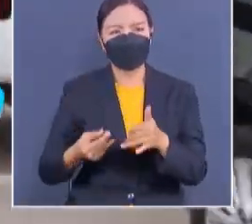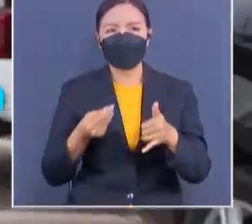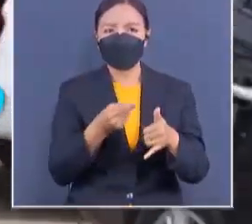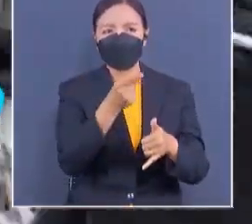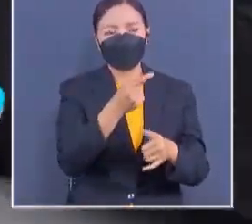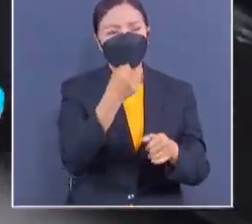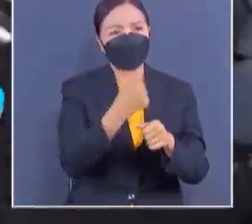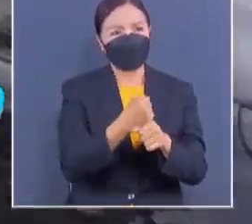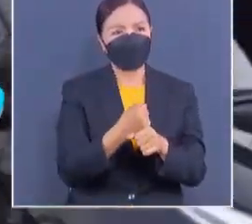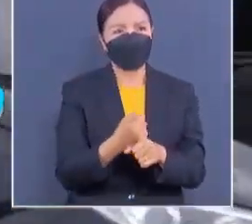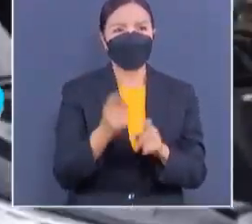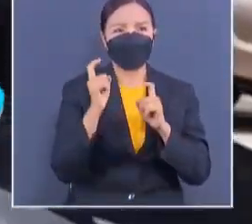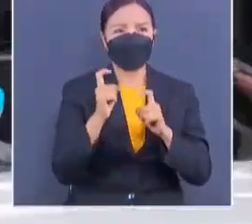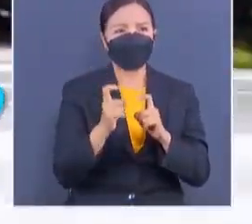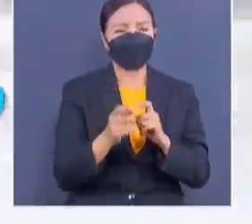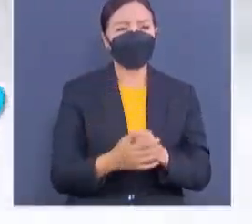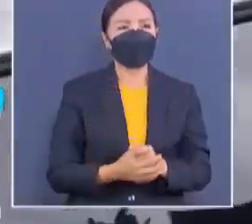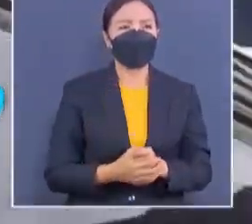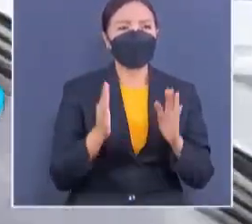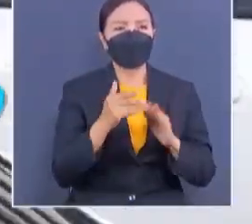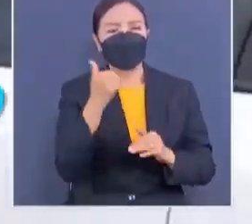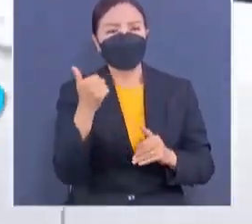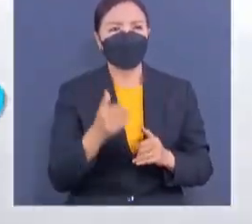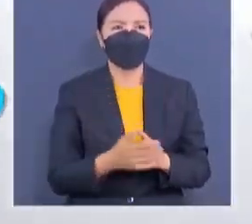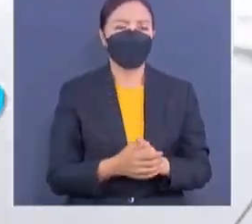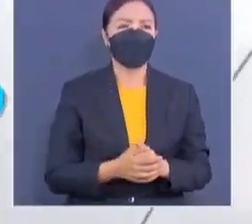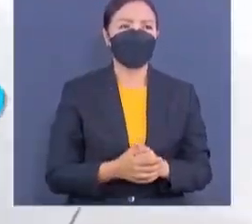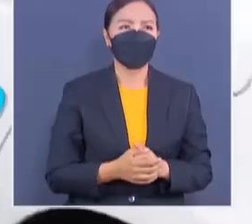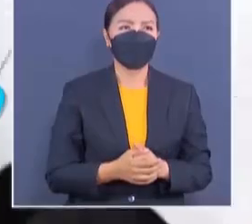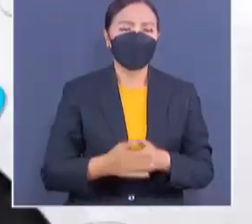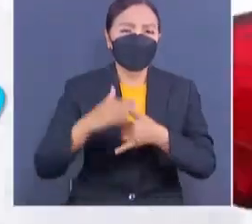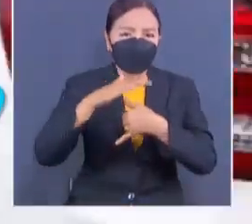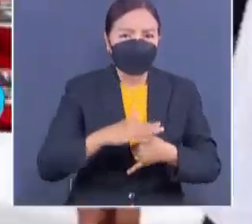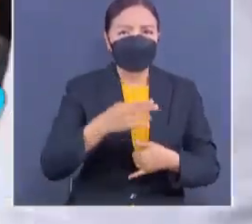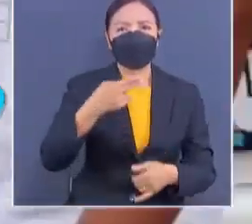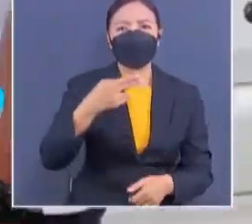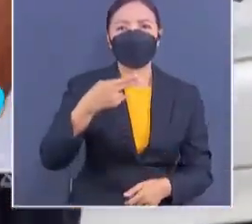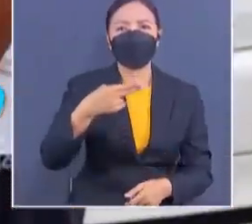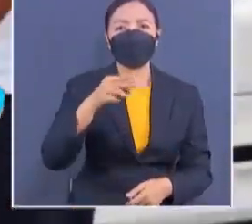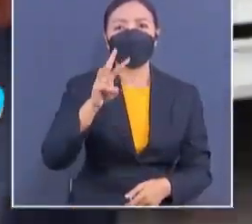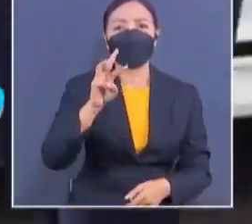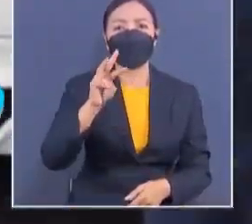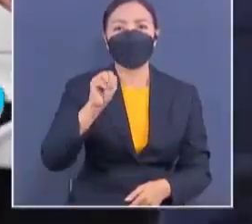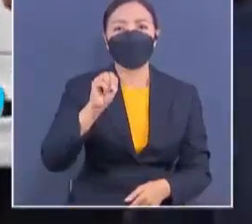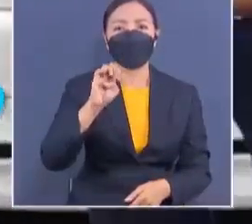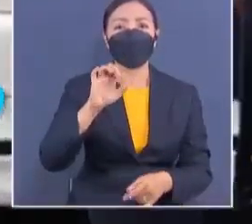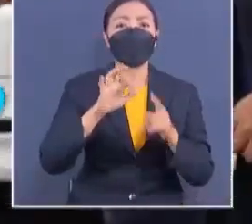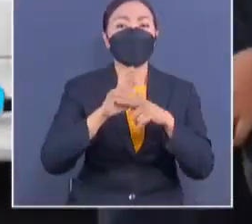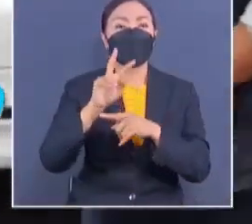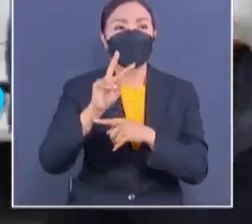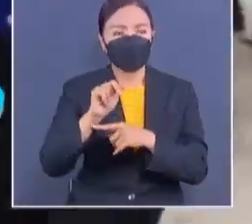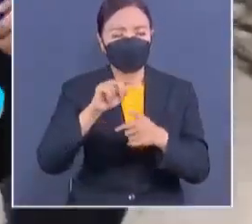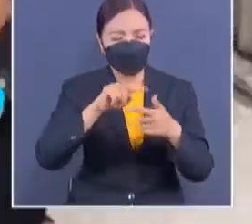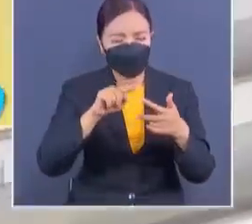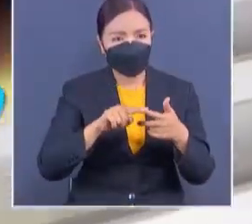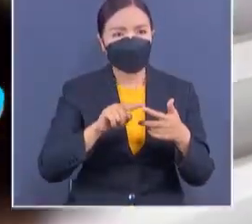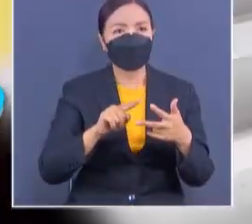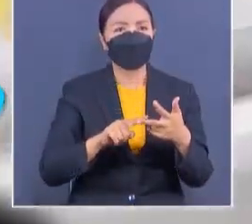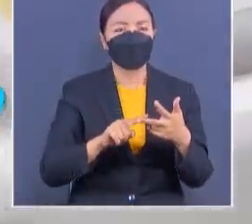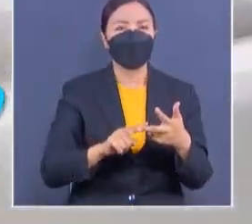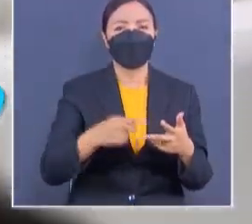เยอะ คนจริงไม่พูดเยอะ ก็เลยรู้สึกว่าเอ๊ะเจ๊ข้าวบอกพาดพิงมาถึงฉันหรือเปล่าแบบนี้ มันถูกพาดพิงแล้วพอเธออ่านปั๊บเนี่ยโอ้มันปรี๊ด